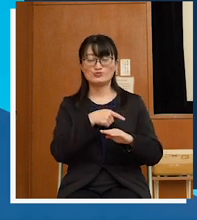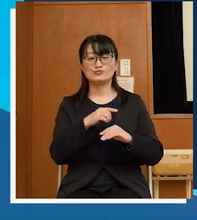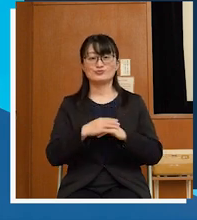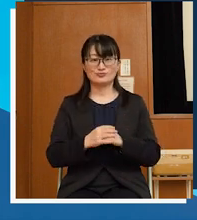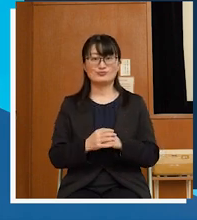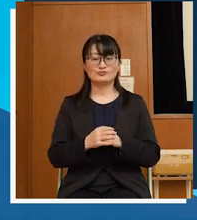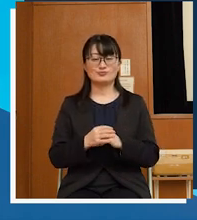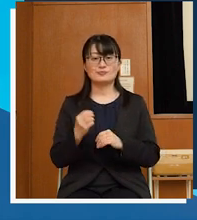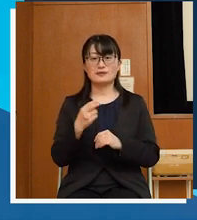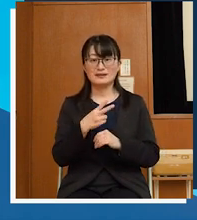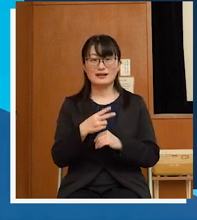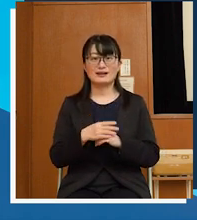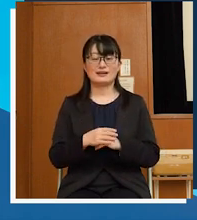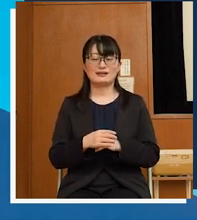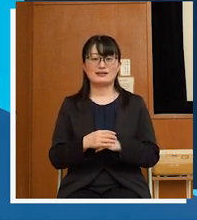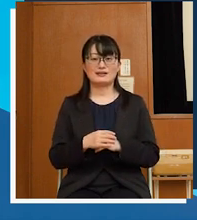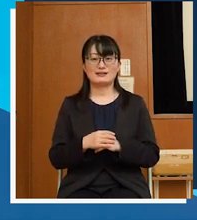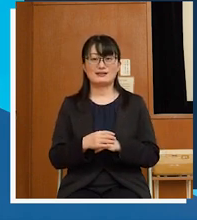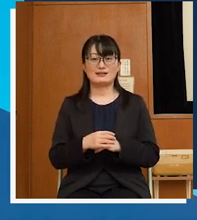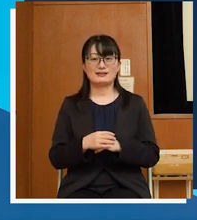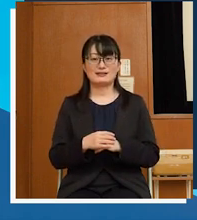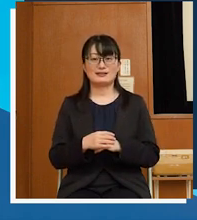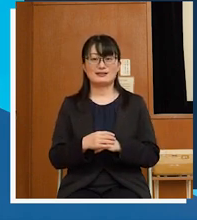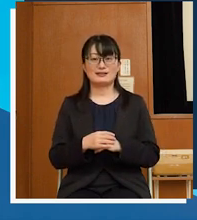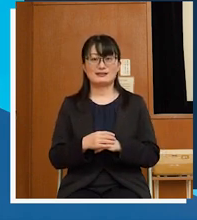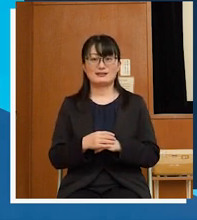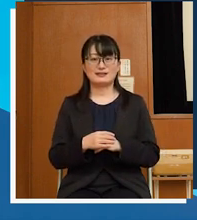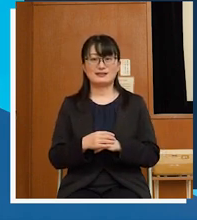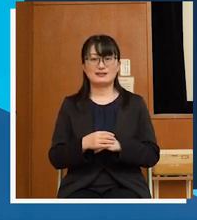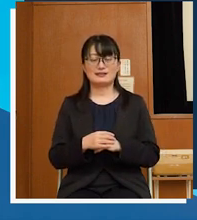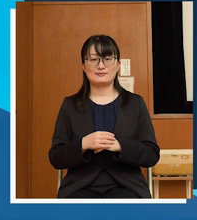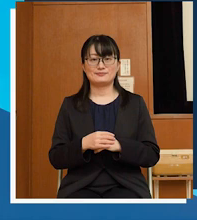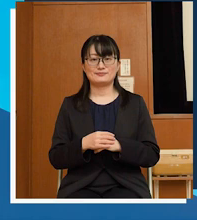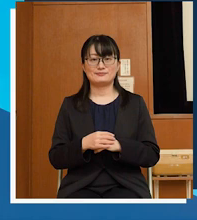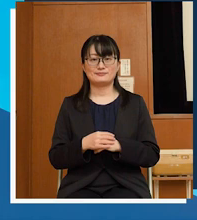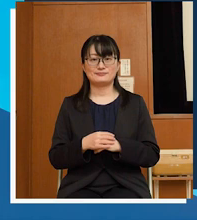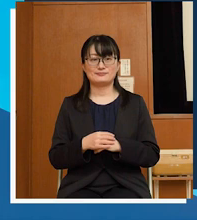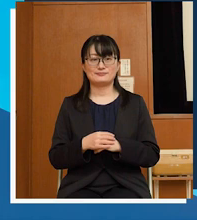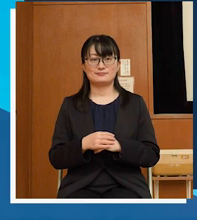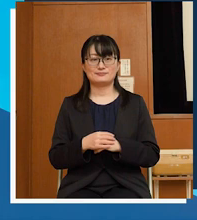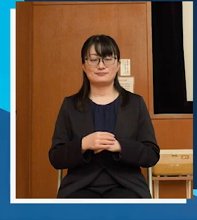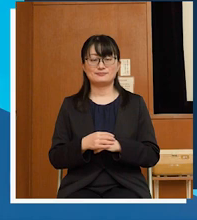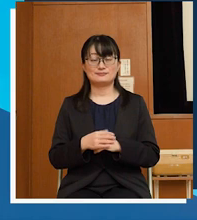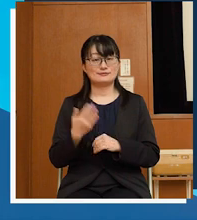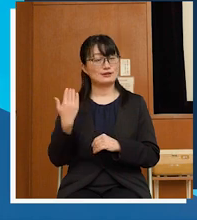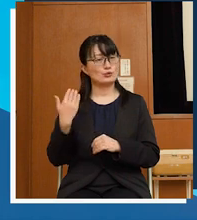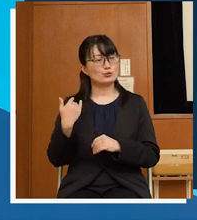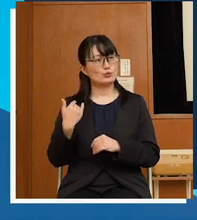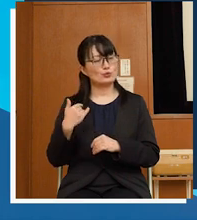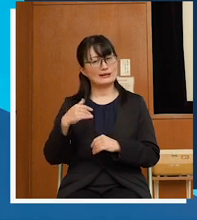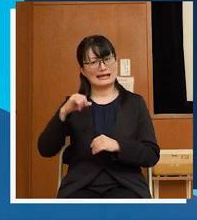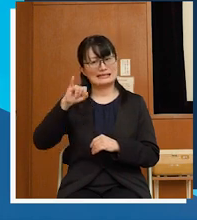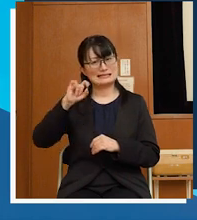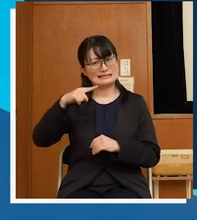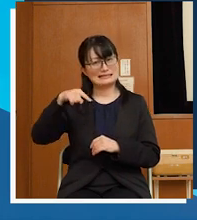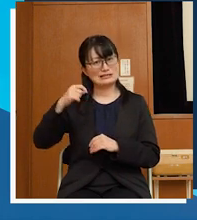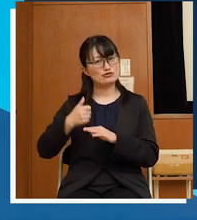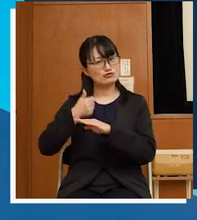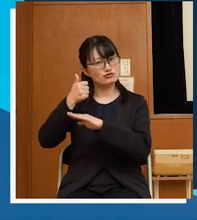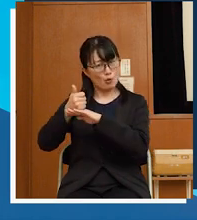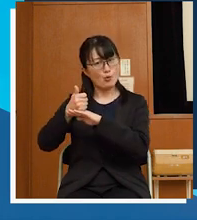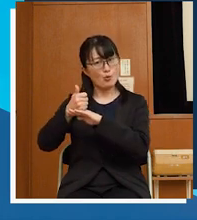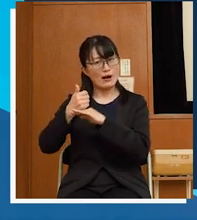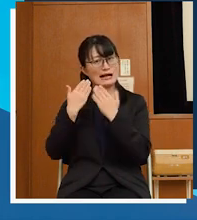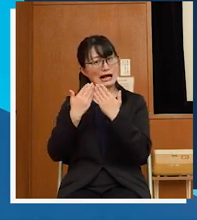はあのこの大学のえっとえ委長先生としてるんでしょうかあの先生にも